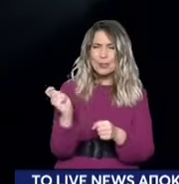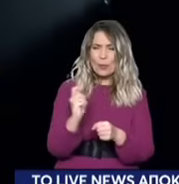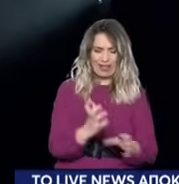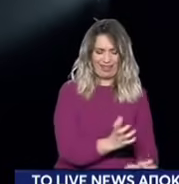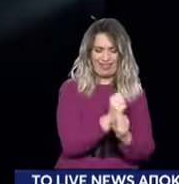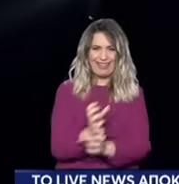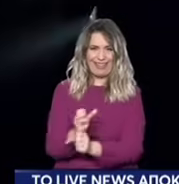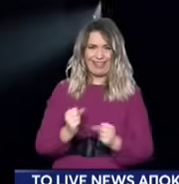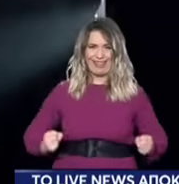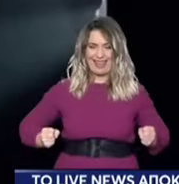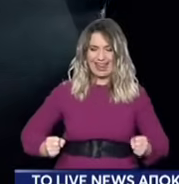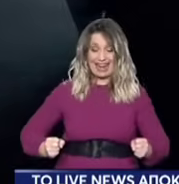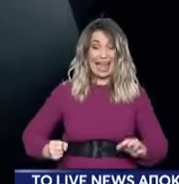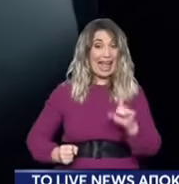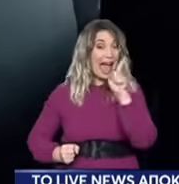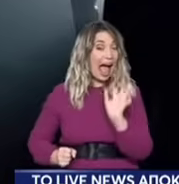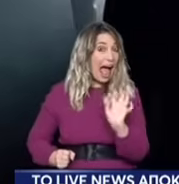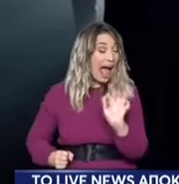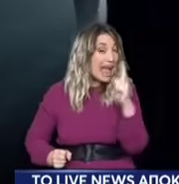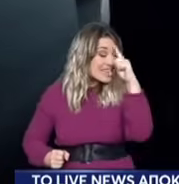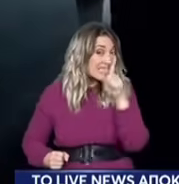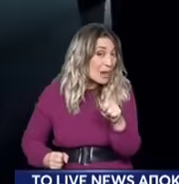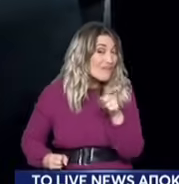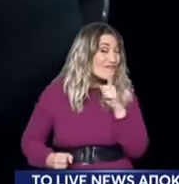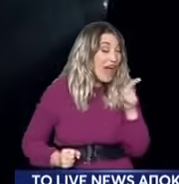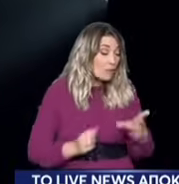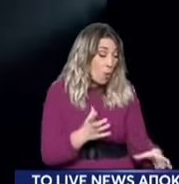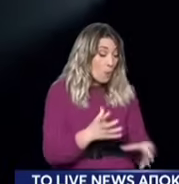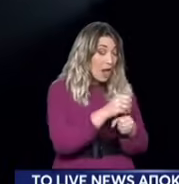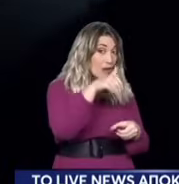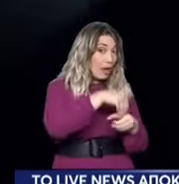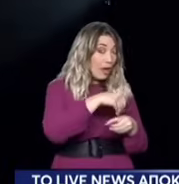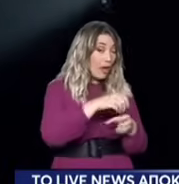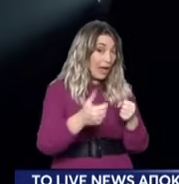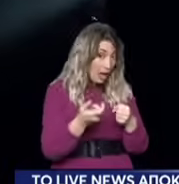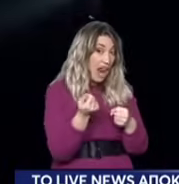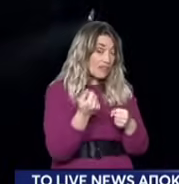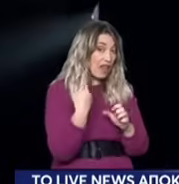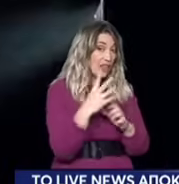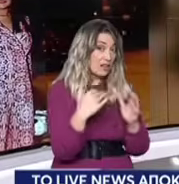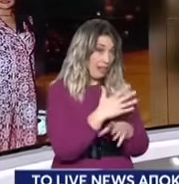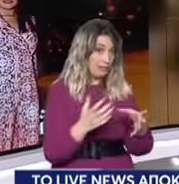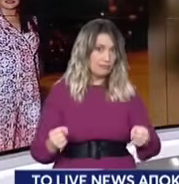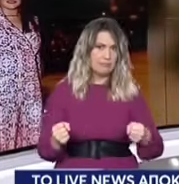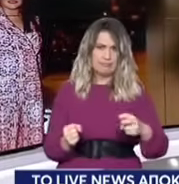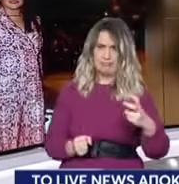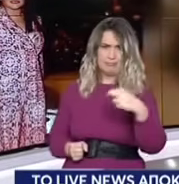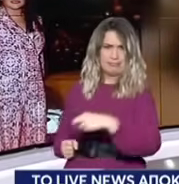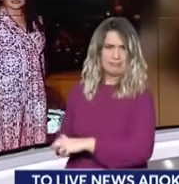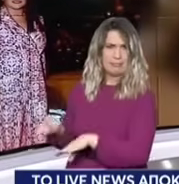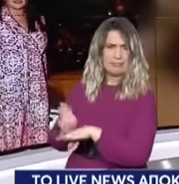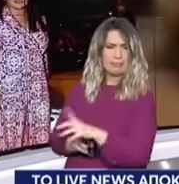με αυτές που φυλασσόταν το χρηματικό ποσό της εταιρείας. Τις σακούλες αυτές τις έδωσε στον άγνωστο άνδρα που περίμενε στο αυτοκίνητο.